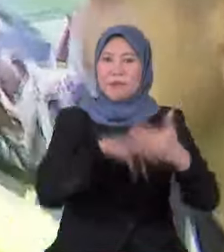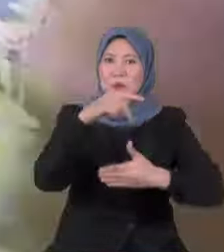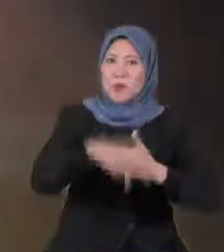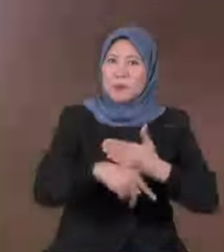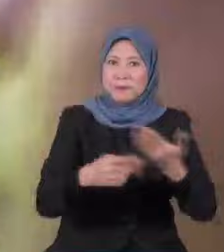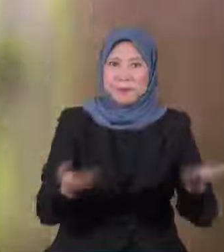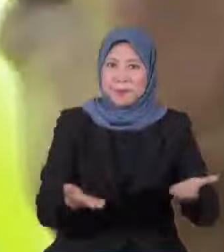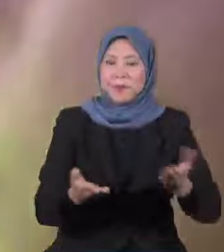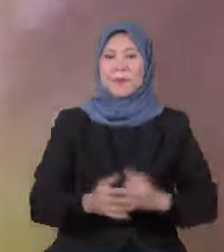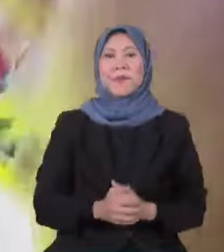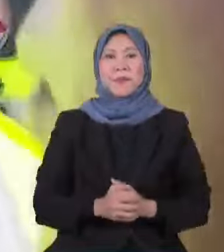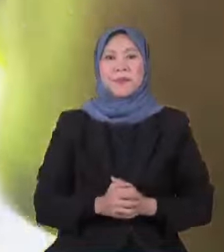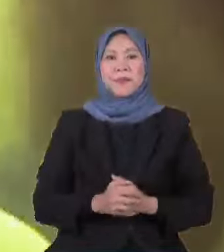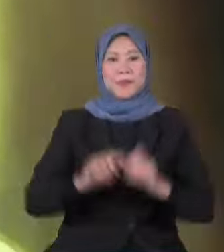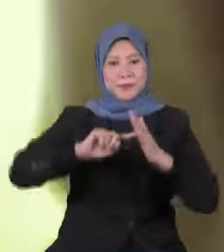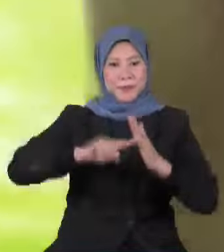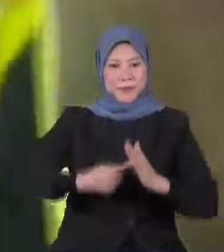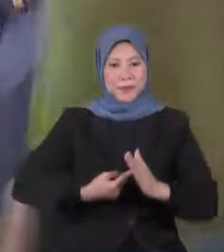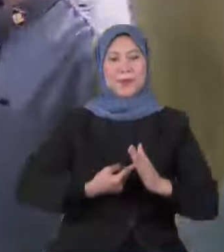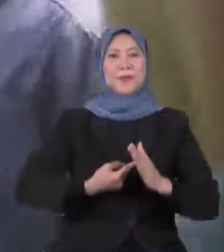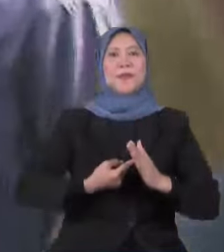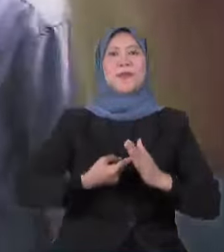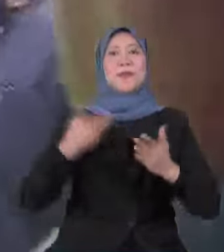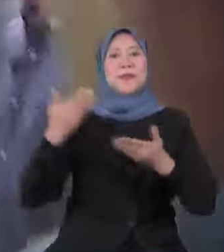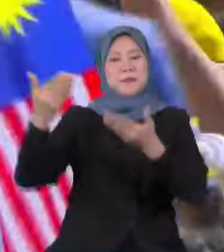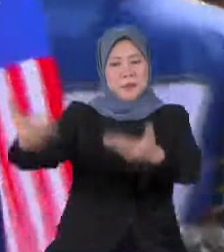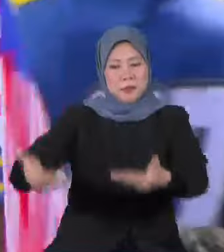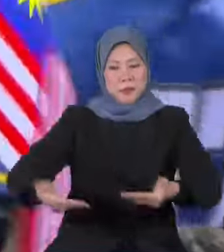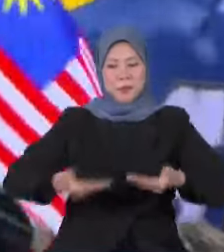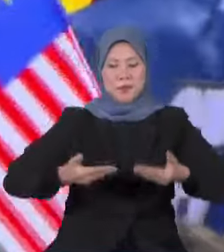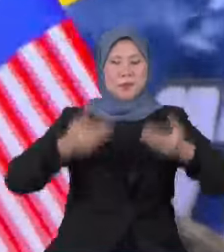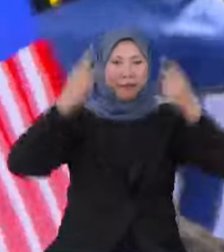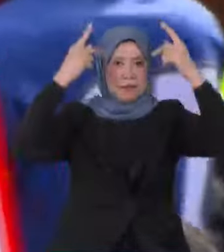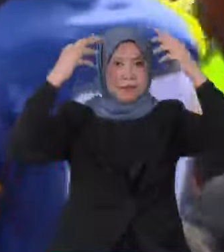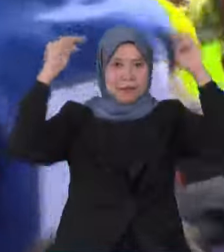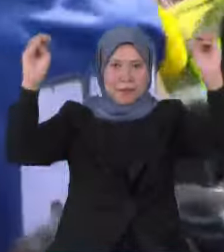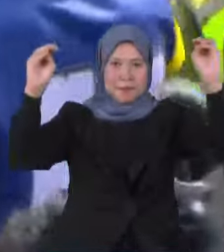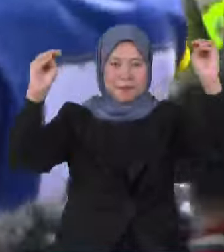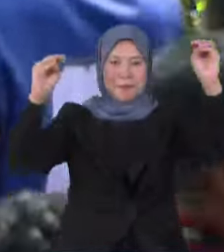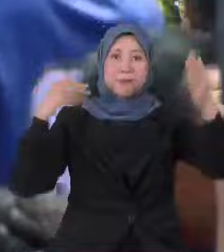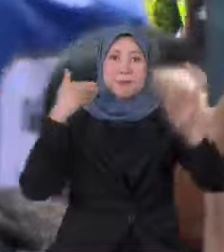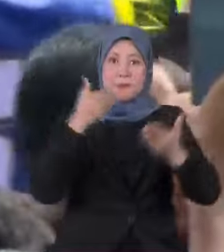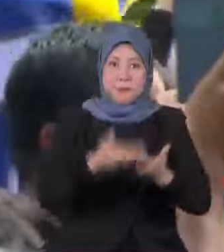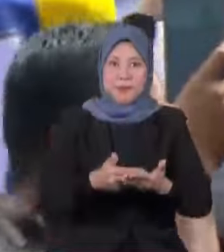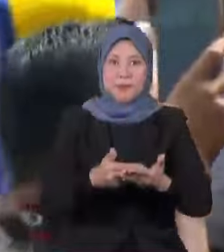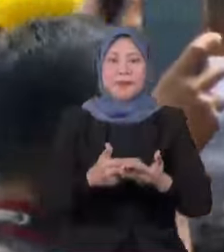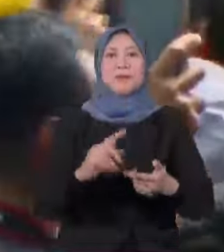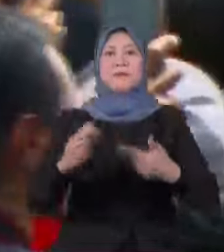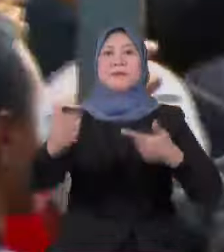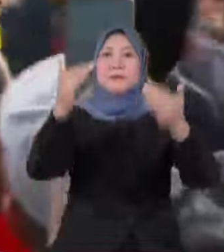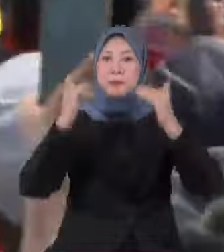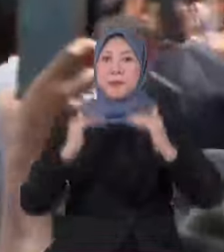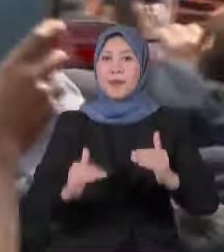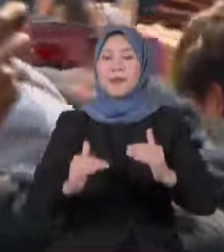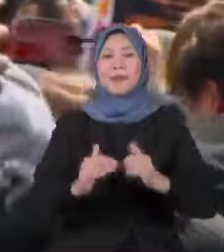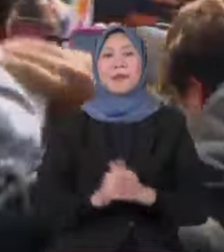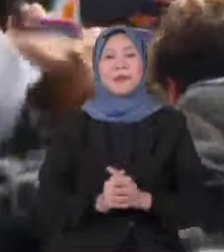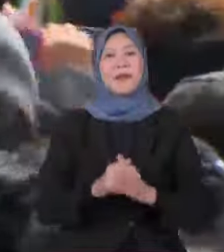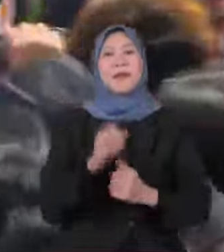ini. Dimulakan dengan menyambut ketibaan Yang Amat Berhormat Perdana Menteri dan selepas itu akan